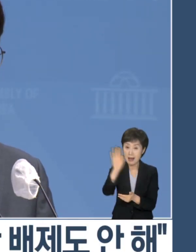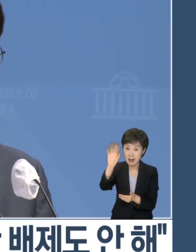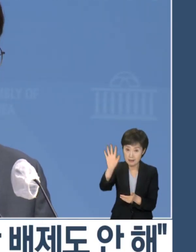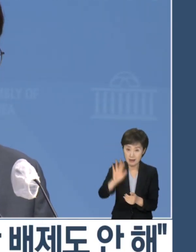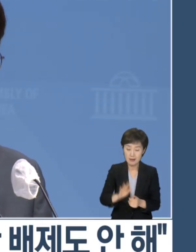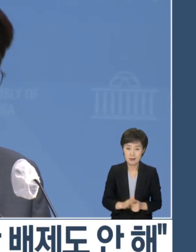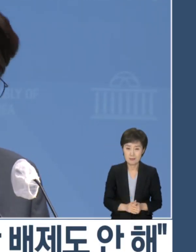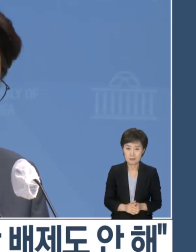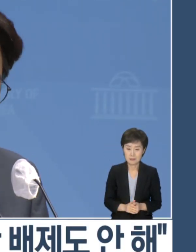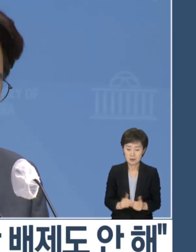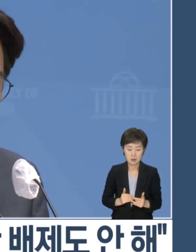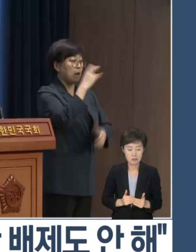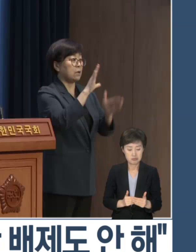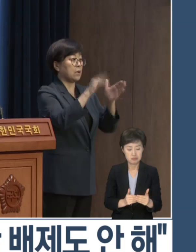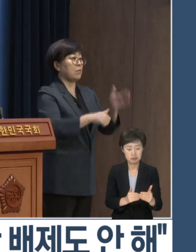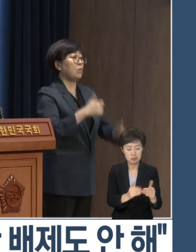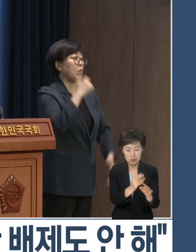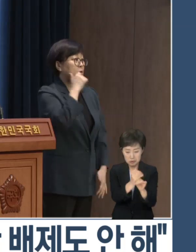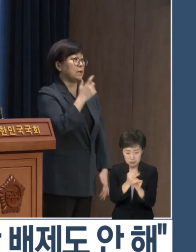전체적인 일정을 얘기한 것 같고,